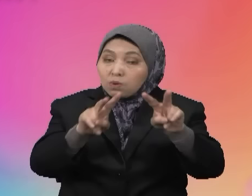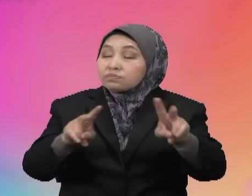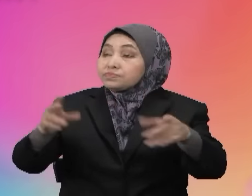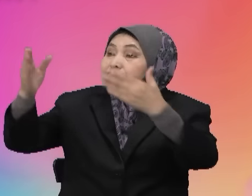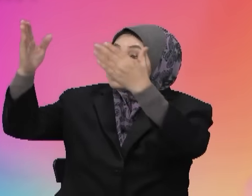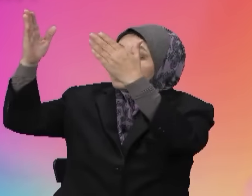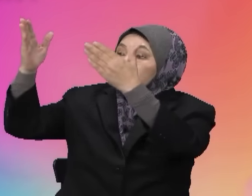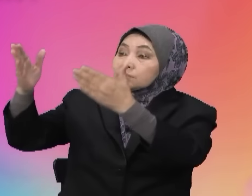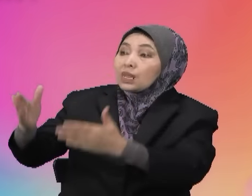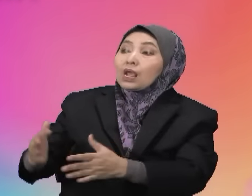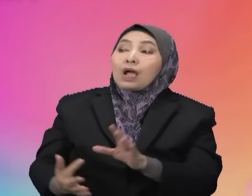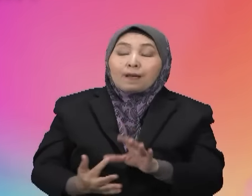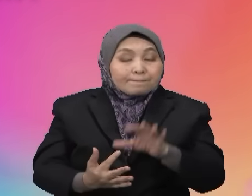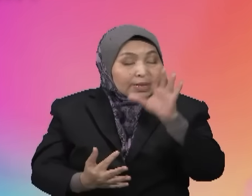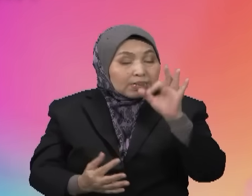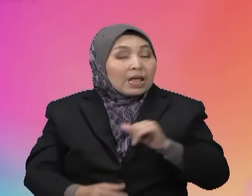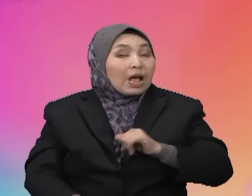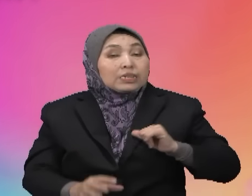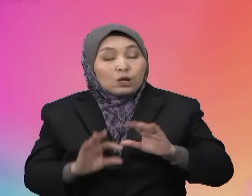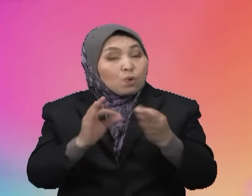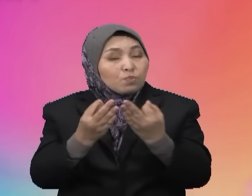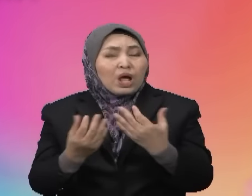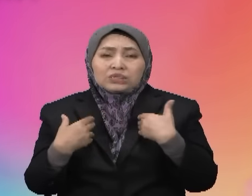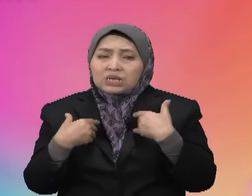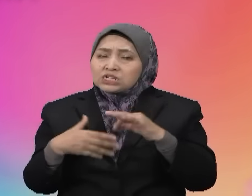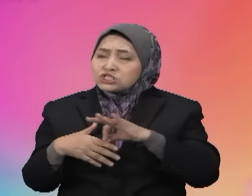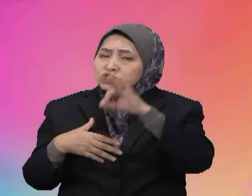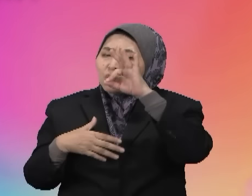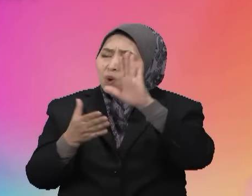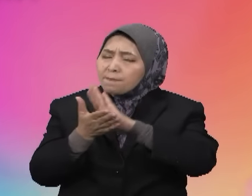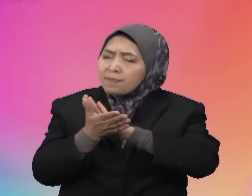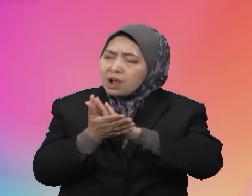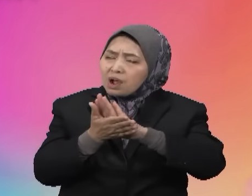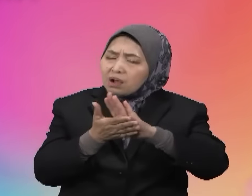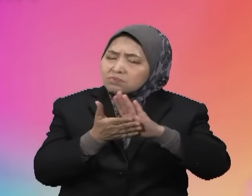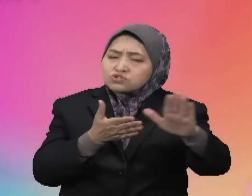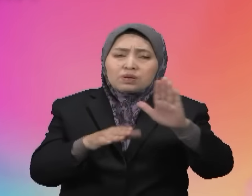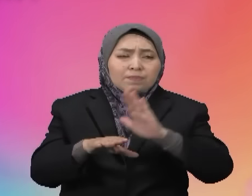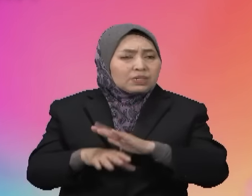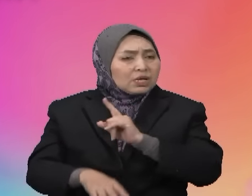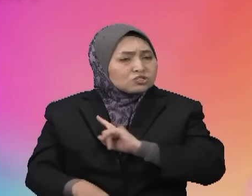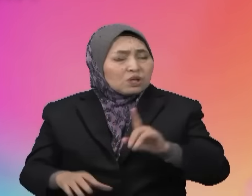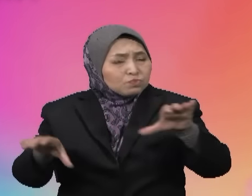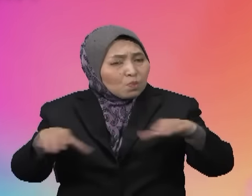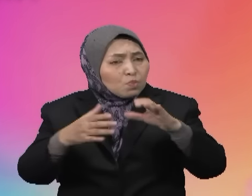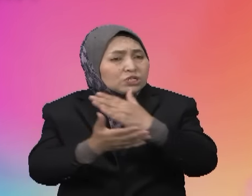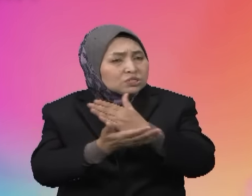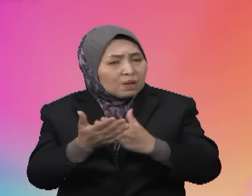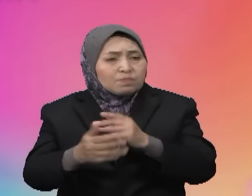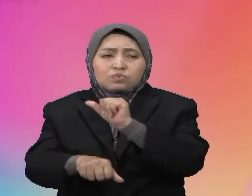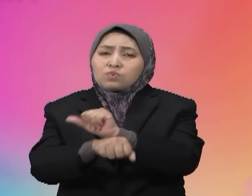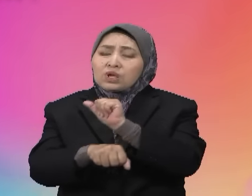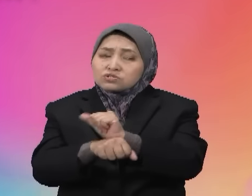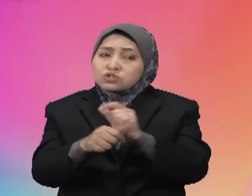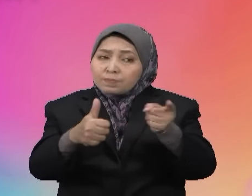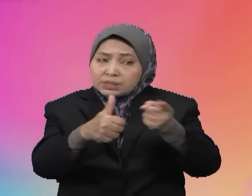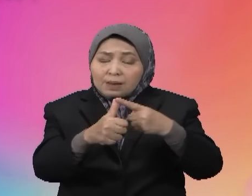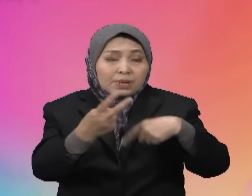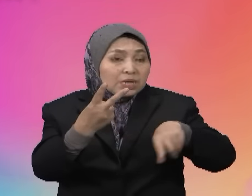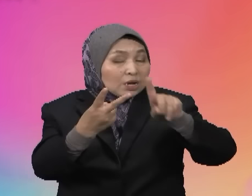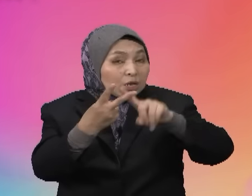yang pertama, pilih ahli kumpulan yang mempunyai jiwa bersih terhadap Islam untuk melakukan sesuatu tugas. Yang pertama. Yang